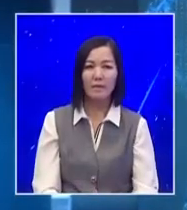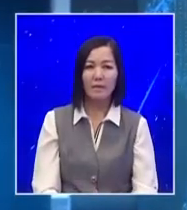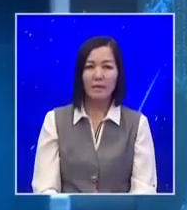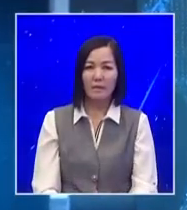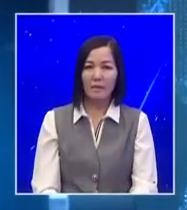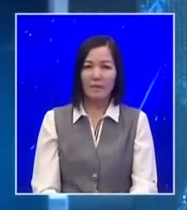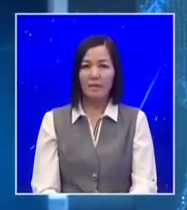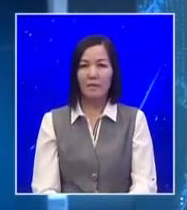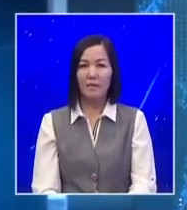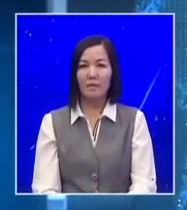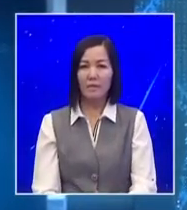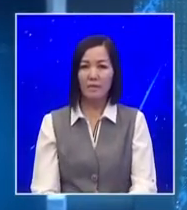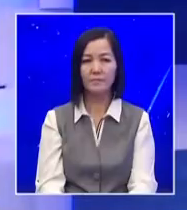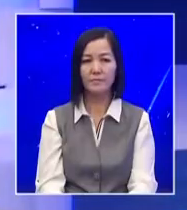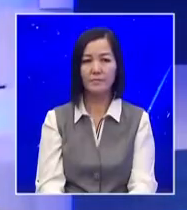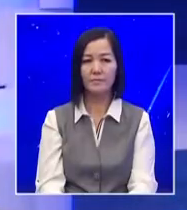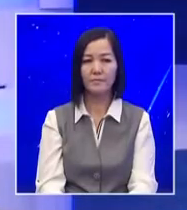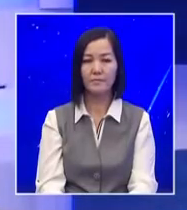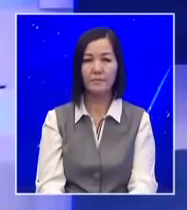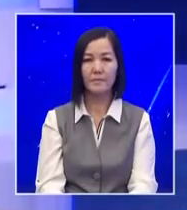арнасы, Көксу ауданынан.